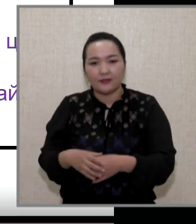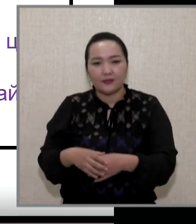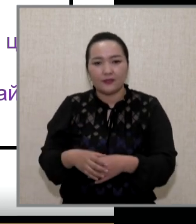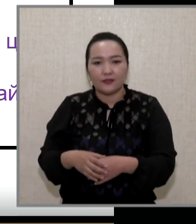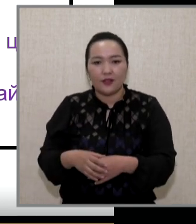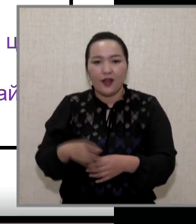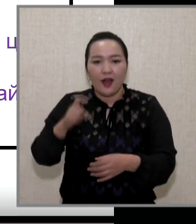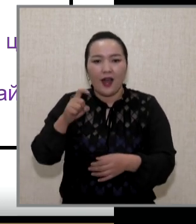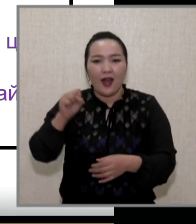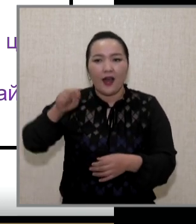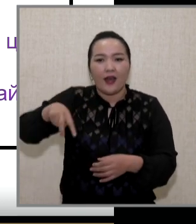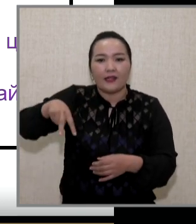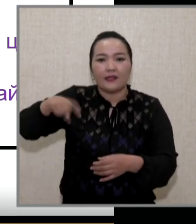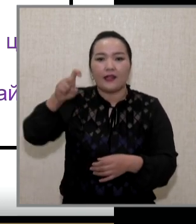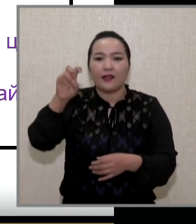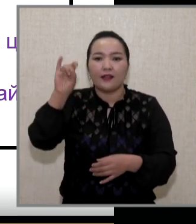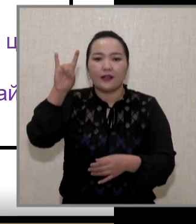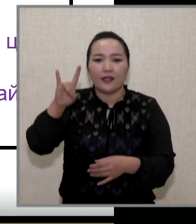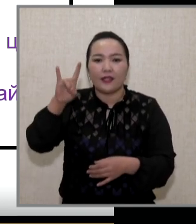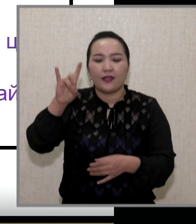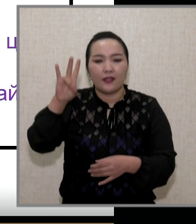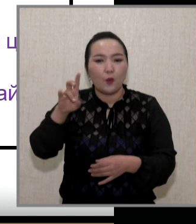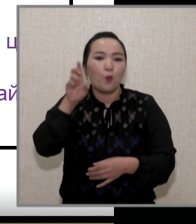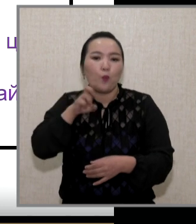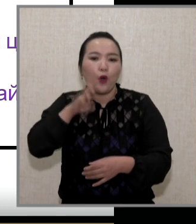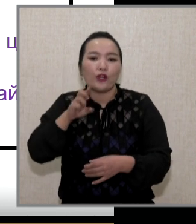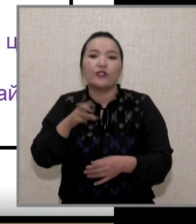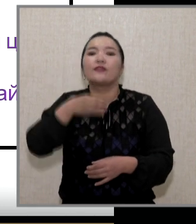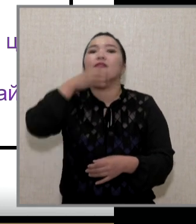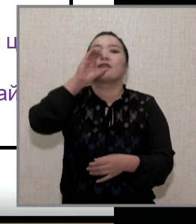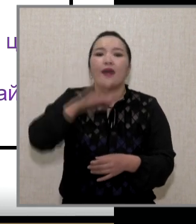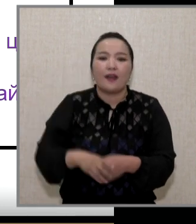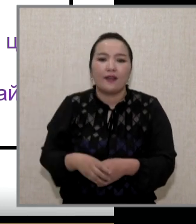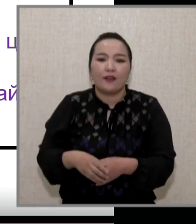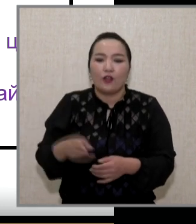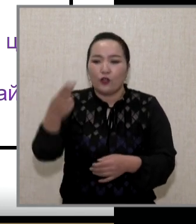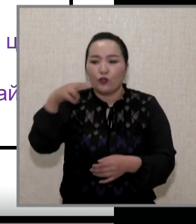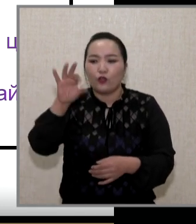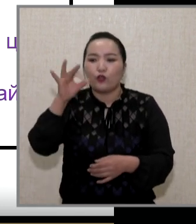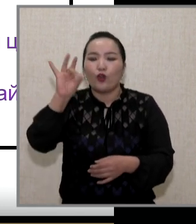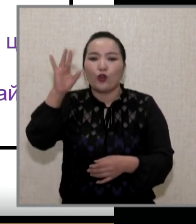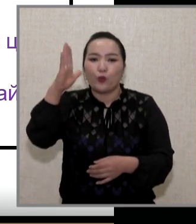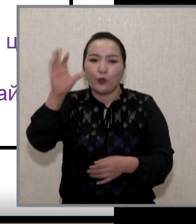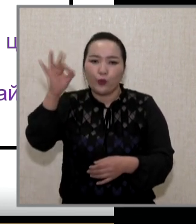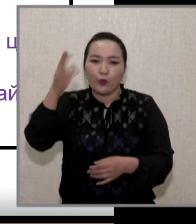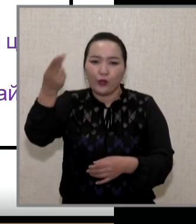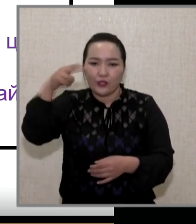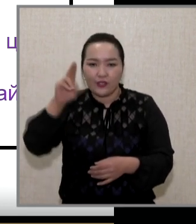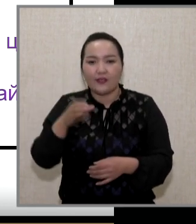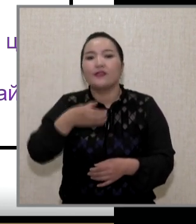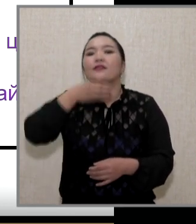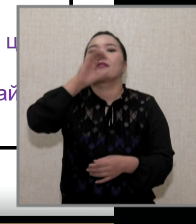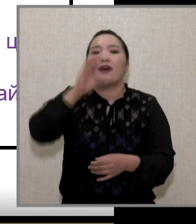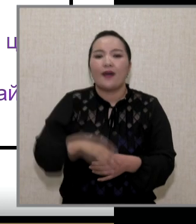энэ монголчууд маань бас өөр өөр ингэсэн ястан үндэснүүдийн өвөрмөц онцлогийг харуулсан юм. Цайнуудыг бас чанж бэлтгэдэг байгаа.